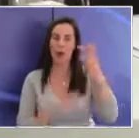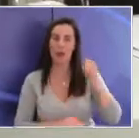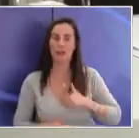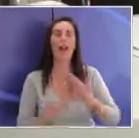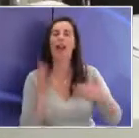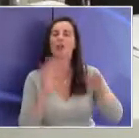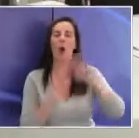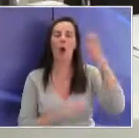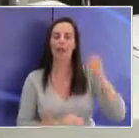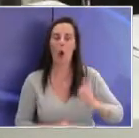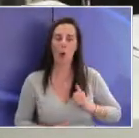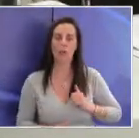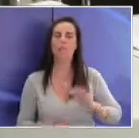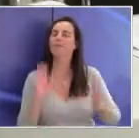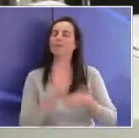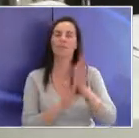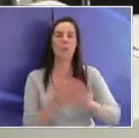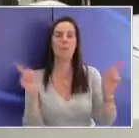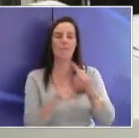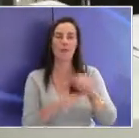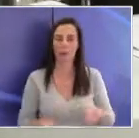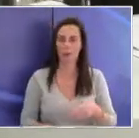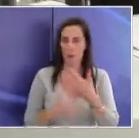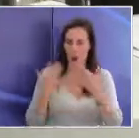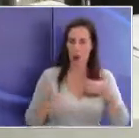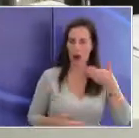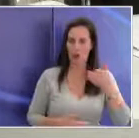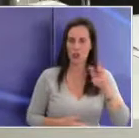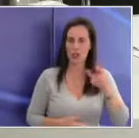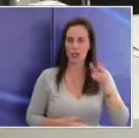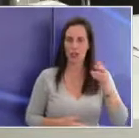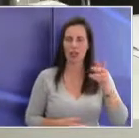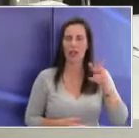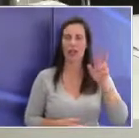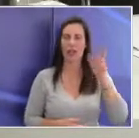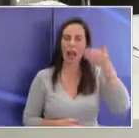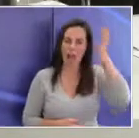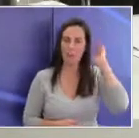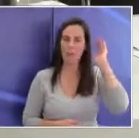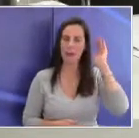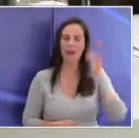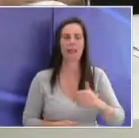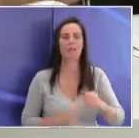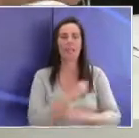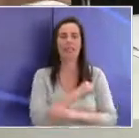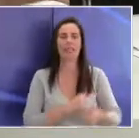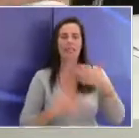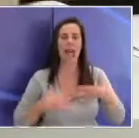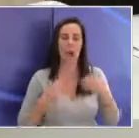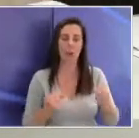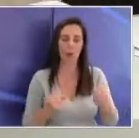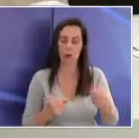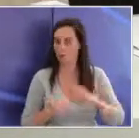אין חוק גיוס. Okay, ירד מעל הפרק. ברור שיאיר לפיד ויעקב ליצמן באו משני צדדים אחרים, אבל הובילו לאותה